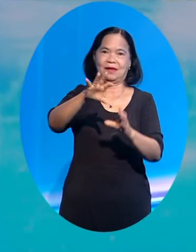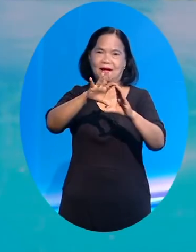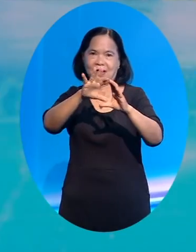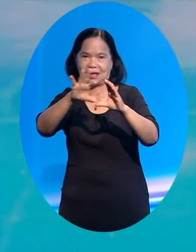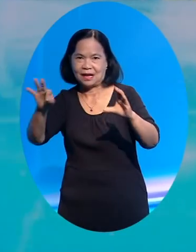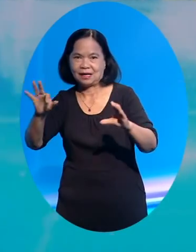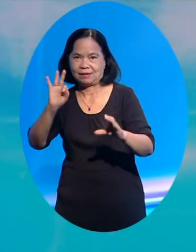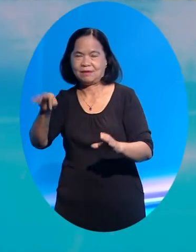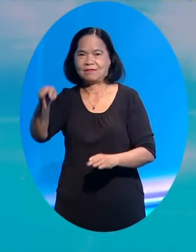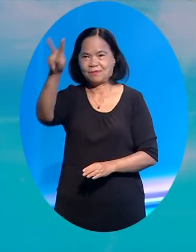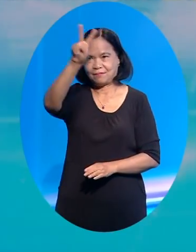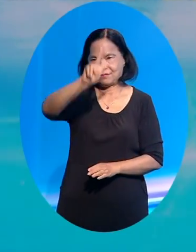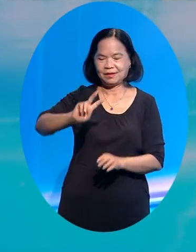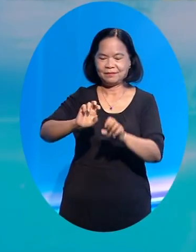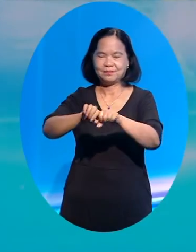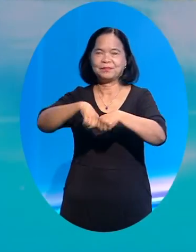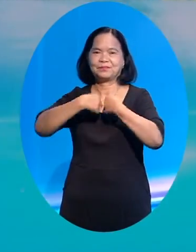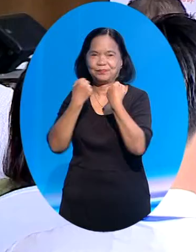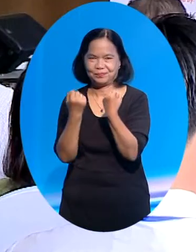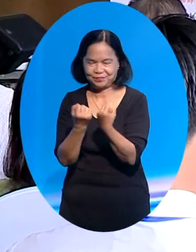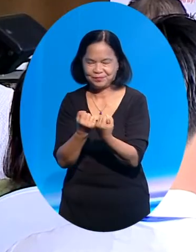Firework Trade Media Việt Nam tổ chức.